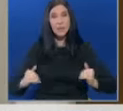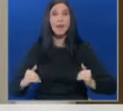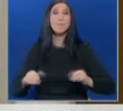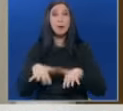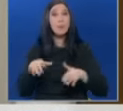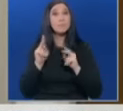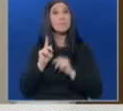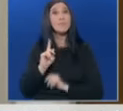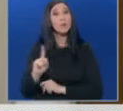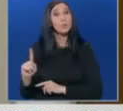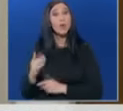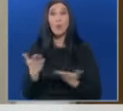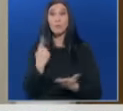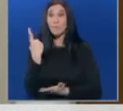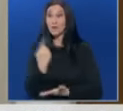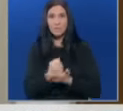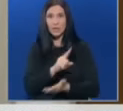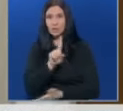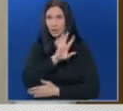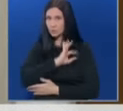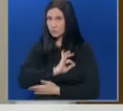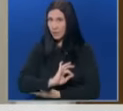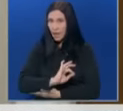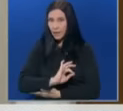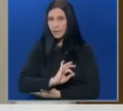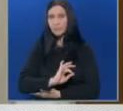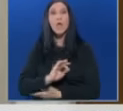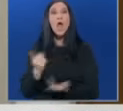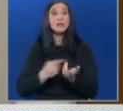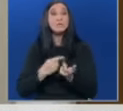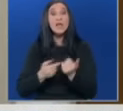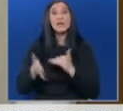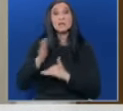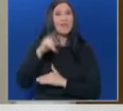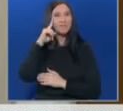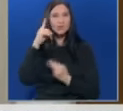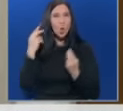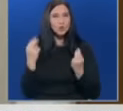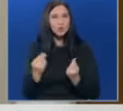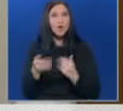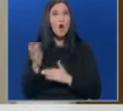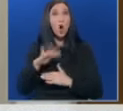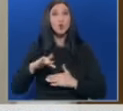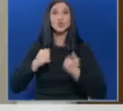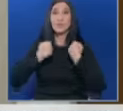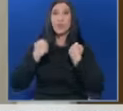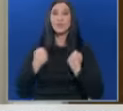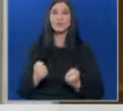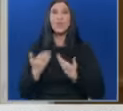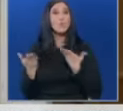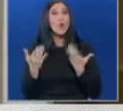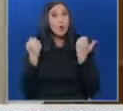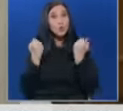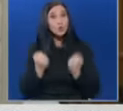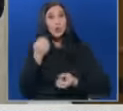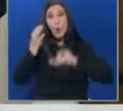предупреди. Когато първият мандат не успее, всеки следващ означава още по-тежки, а понякога и